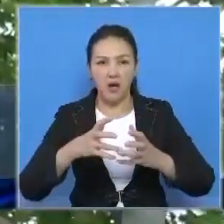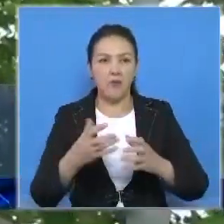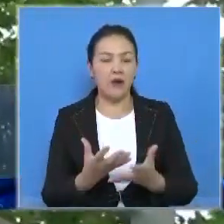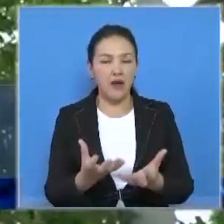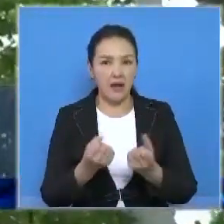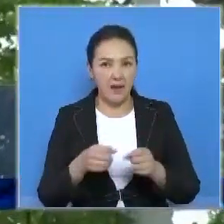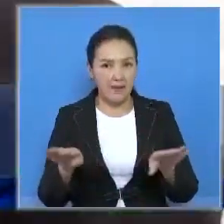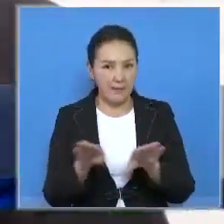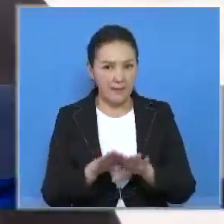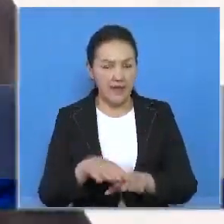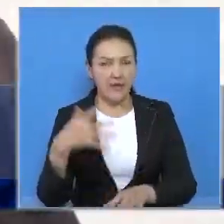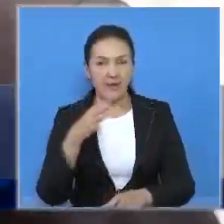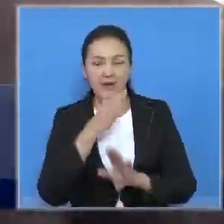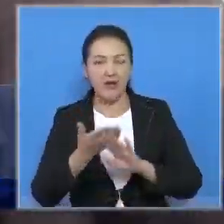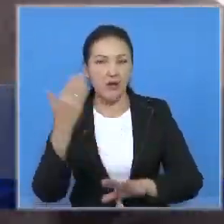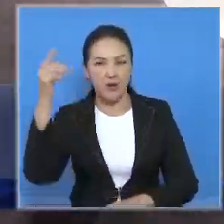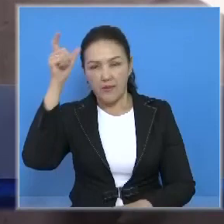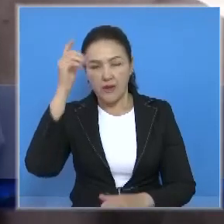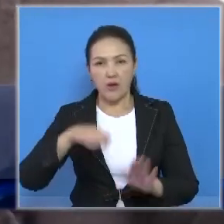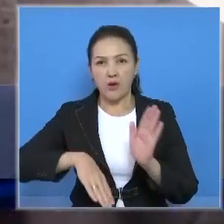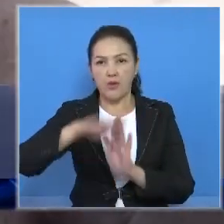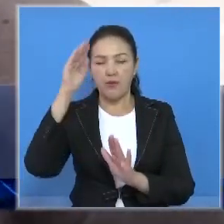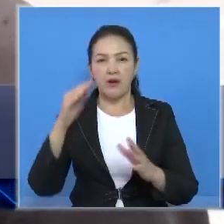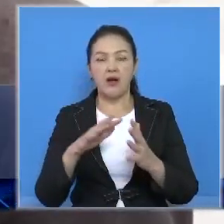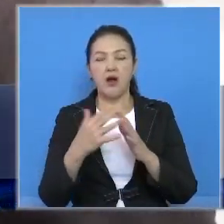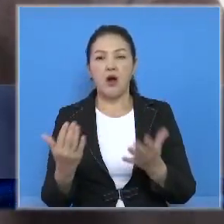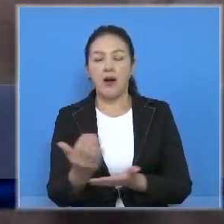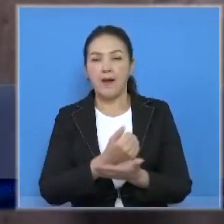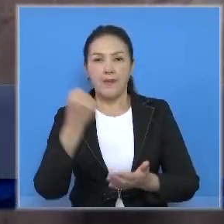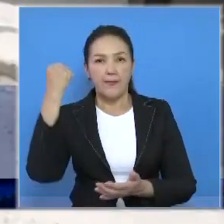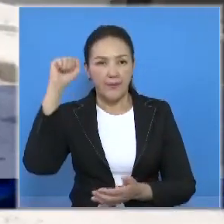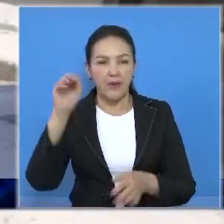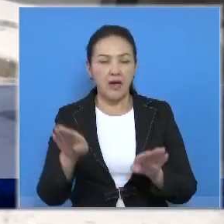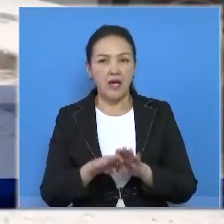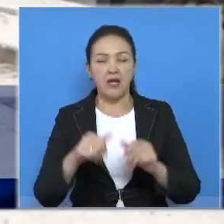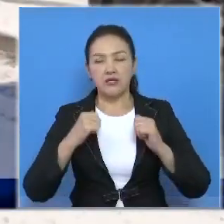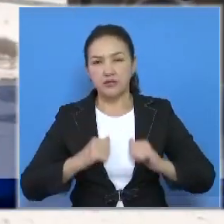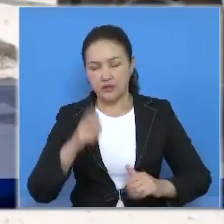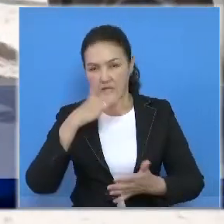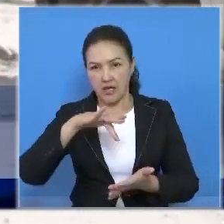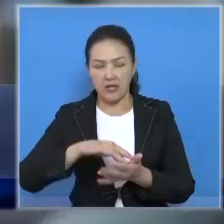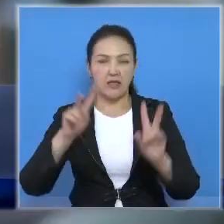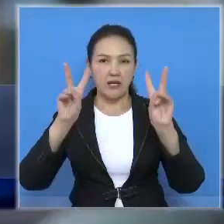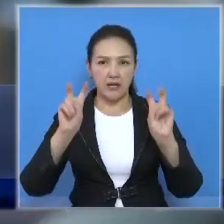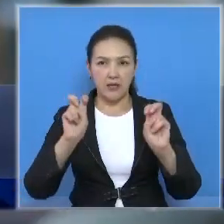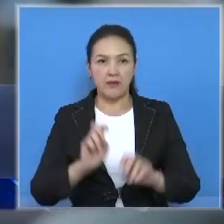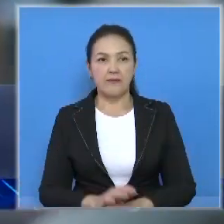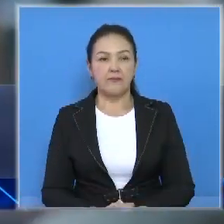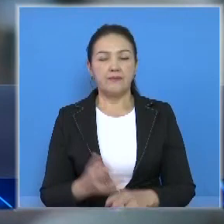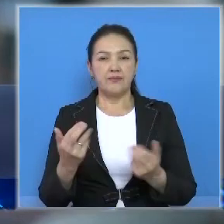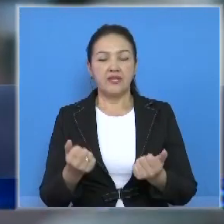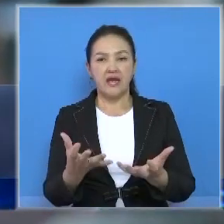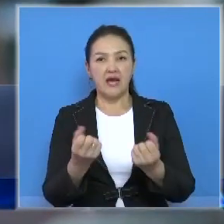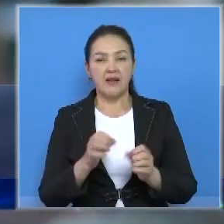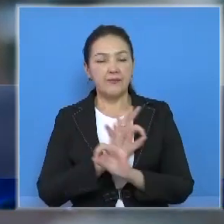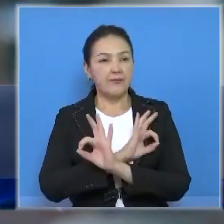алынған. Сондай ақ 5 жыл бұрын Түркиядағы ең үздік елді мекен атағын жеңіп алған, оны тыныш қала деп те атап кеткен. Шын мәнінде алған